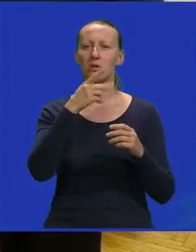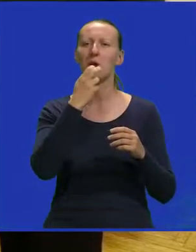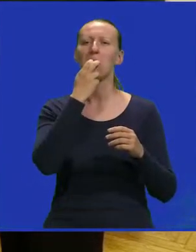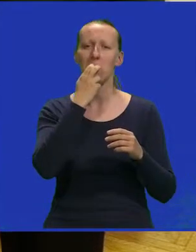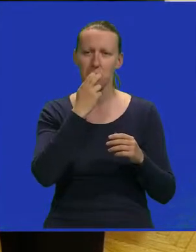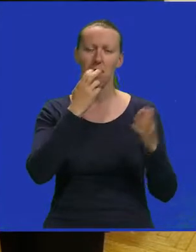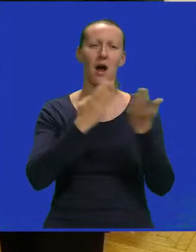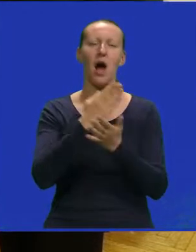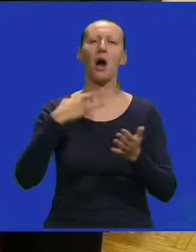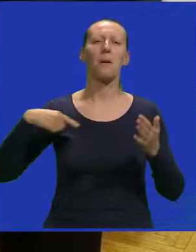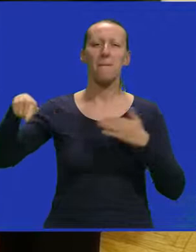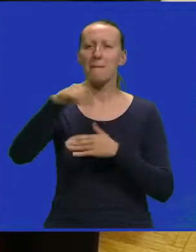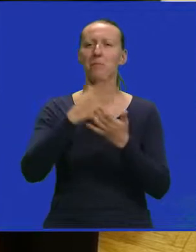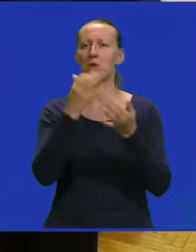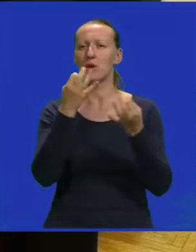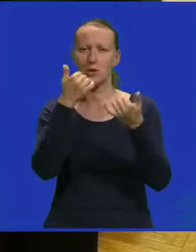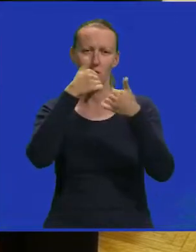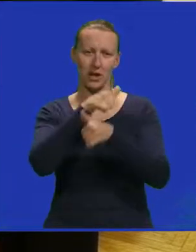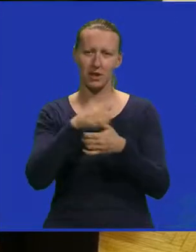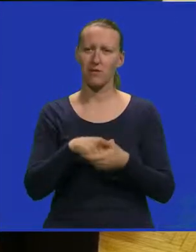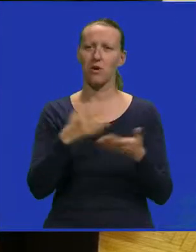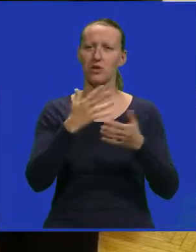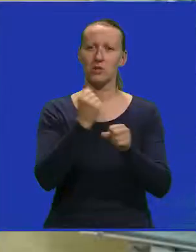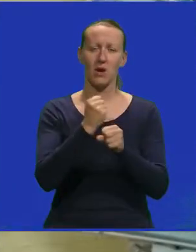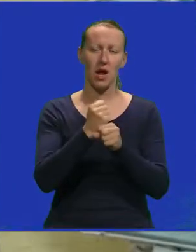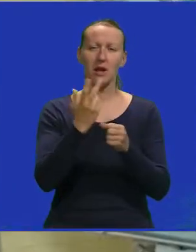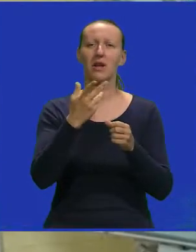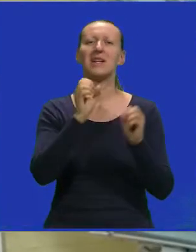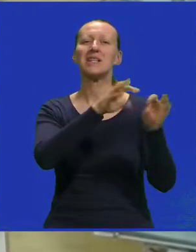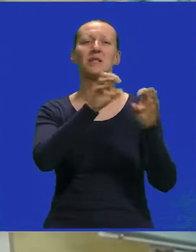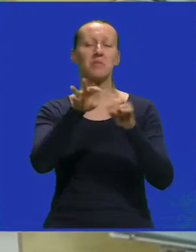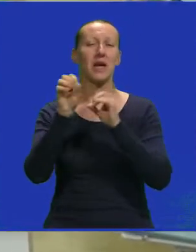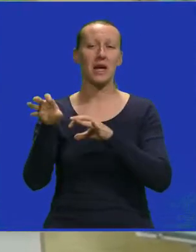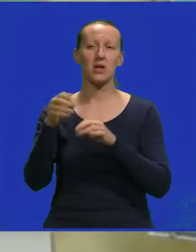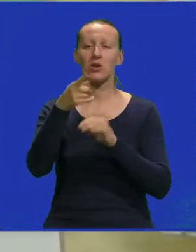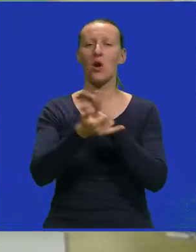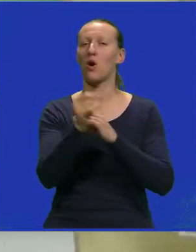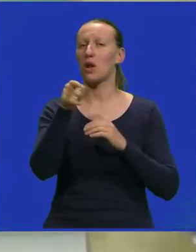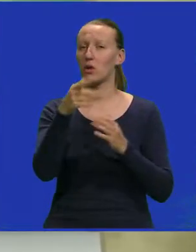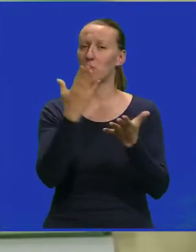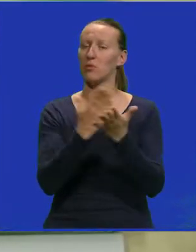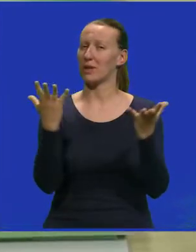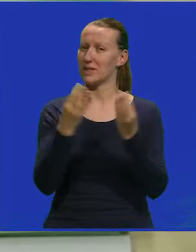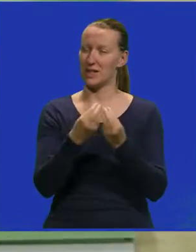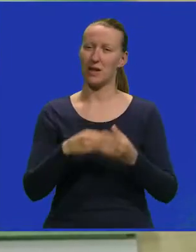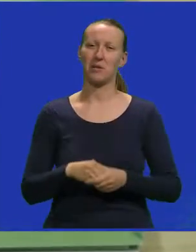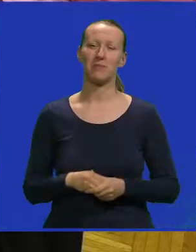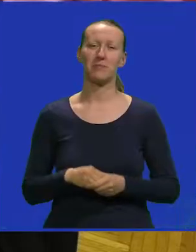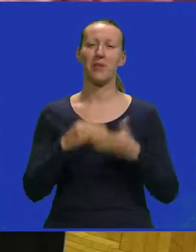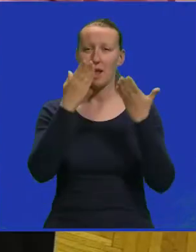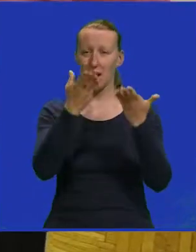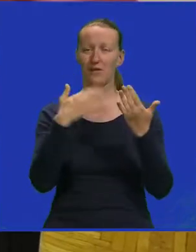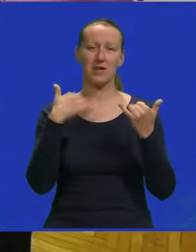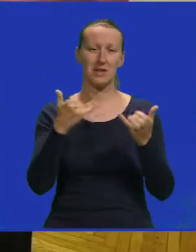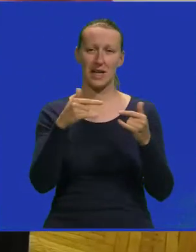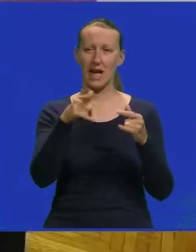švikati ako mi budemo žbaljali. Ča ćemo delat? Hitamo škovace. To gre tu, budite s namin. Eko nas